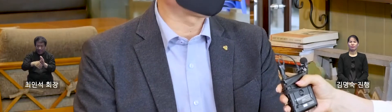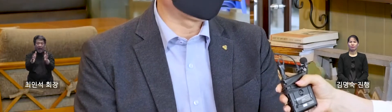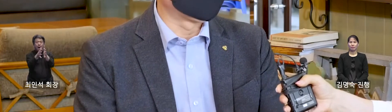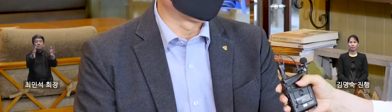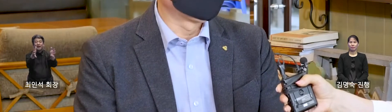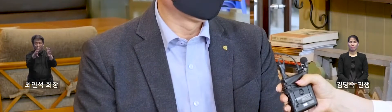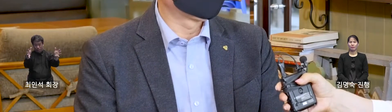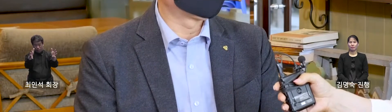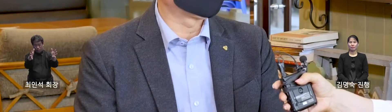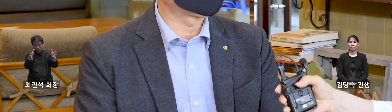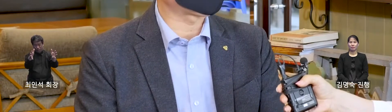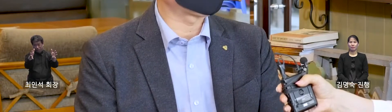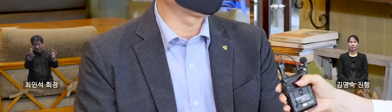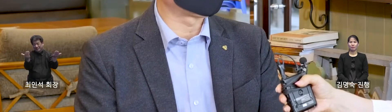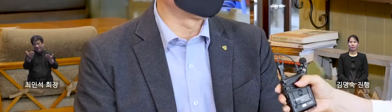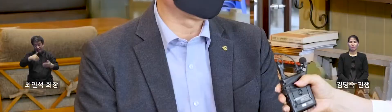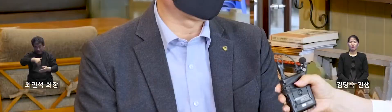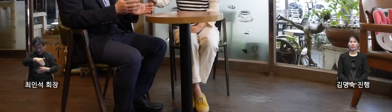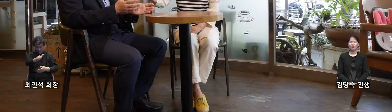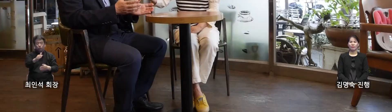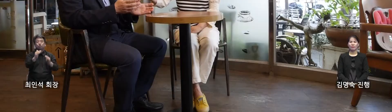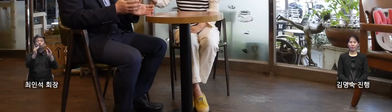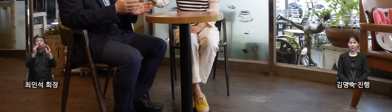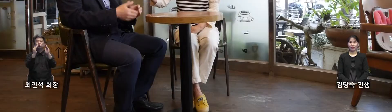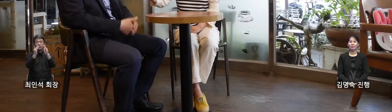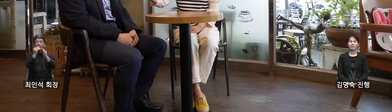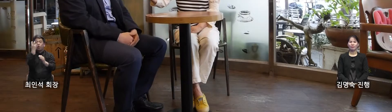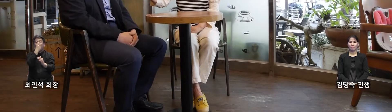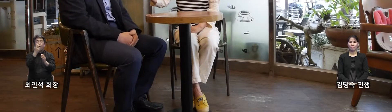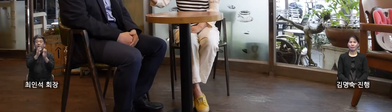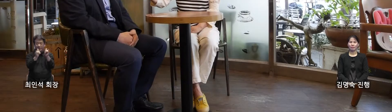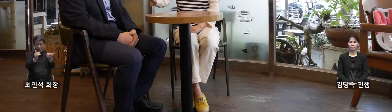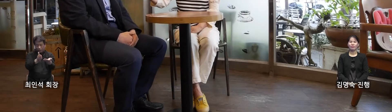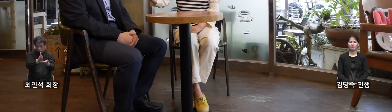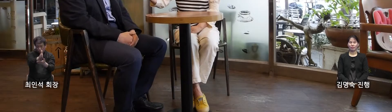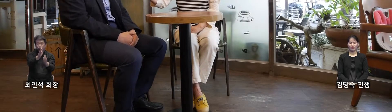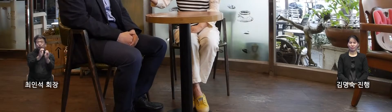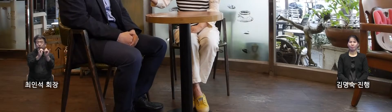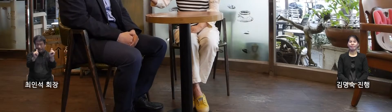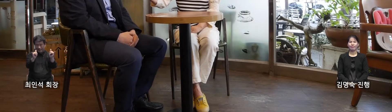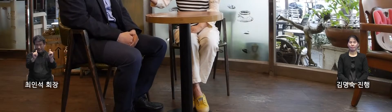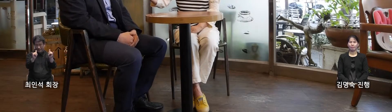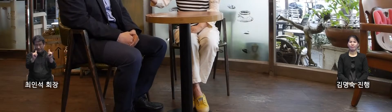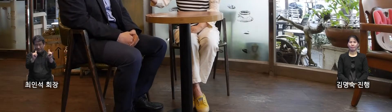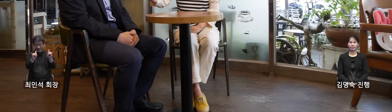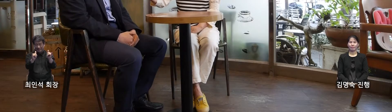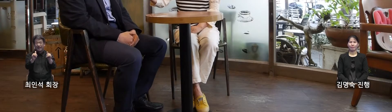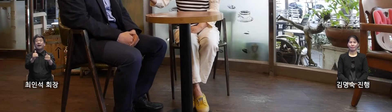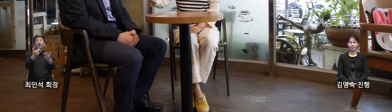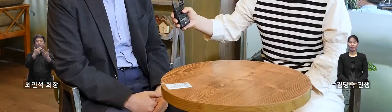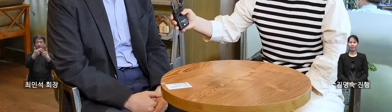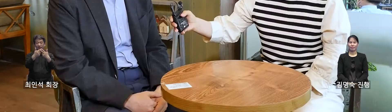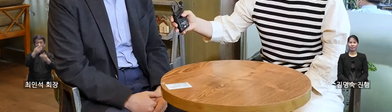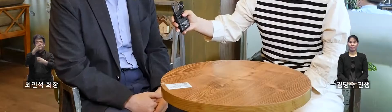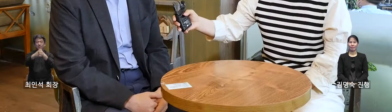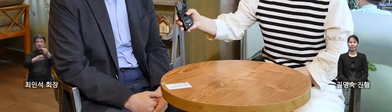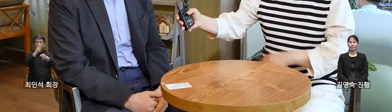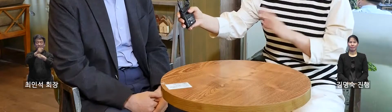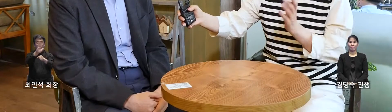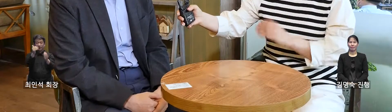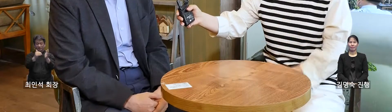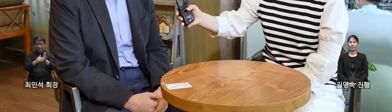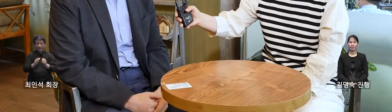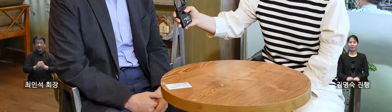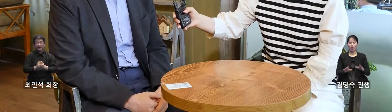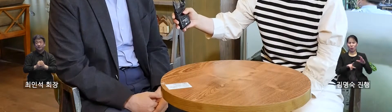아파트로 출근하시는 주택관리의 전문가, 예, 주택관리사의 31주년이 되는 해였습니다. 축하해주셔서 너무 감사합니다. 네, 근데